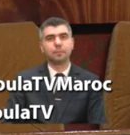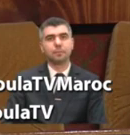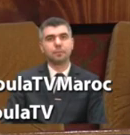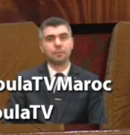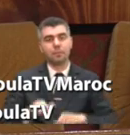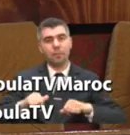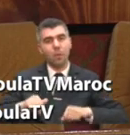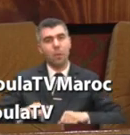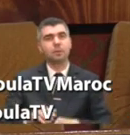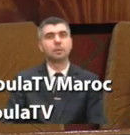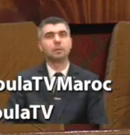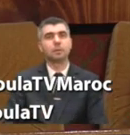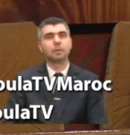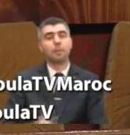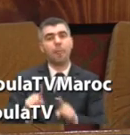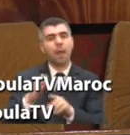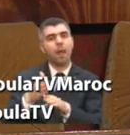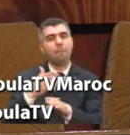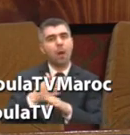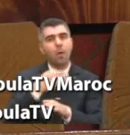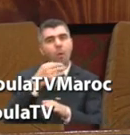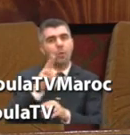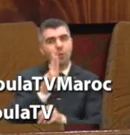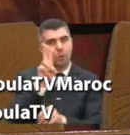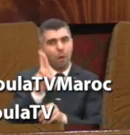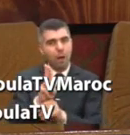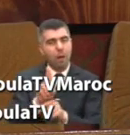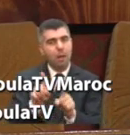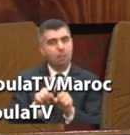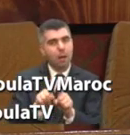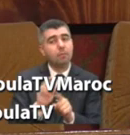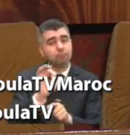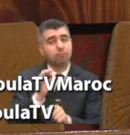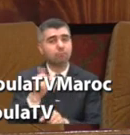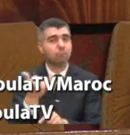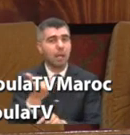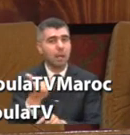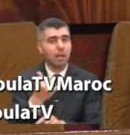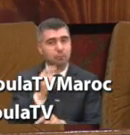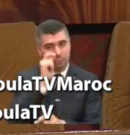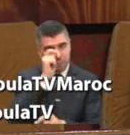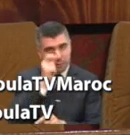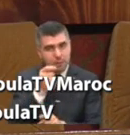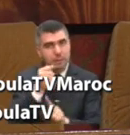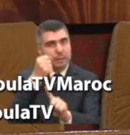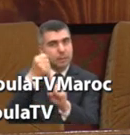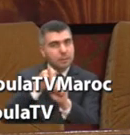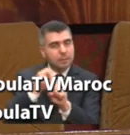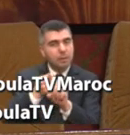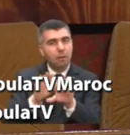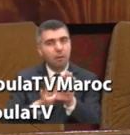السيد الوزير، قبل طرح هذا السؤال لا بد من التنويه بالمجهودات التي تقومون بها لانجاح الحركه